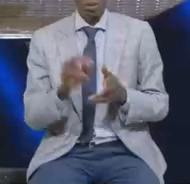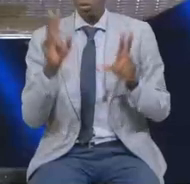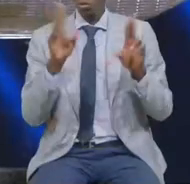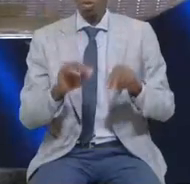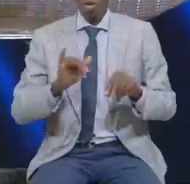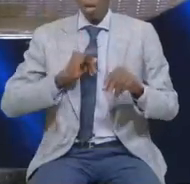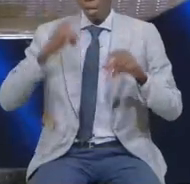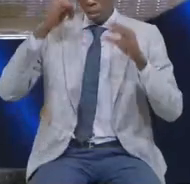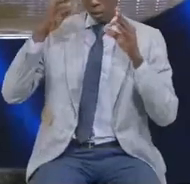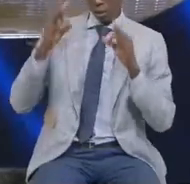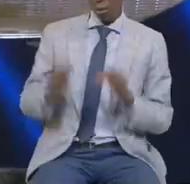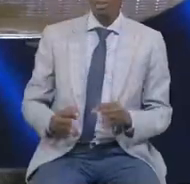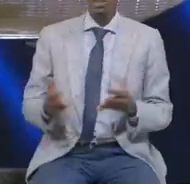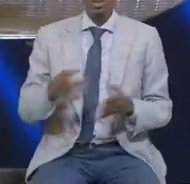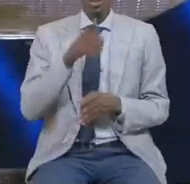ligne, tu ne vas pas